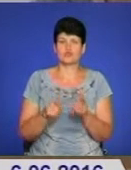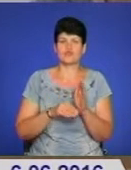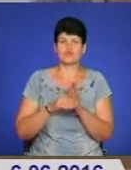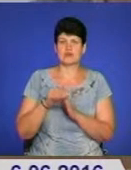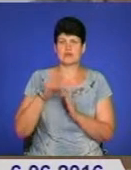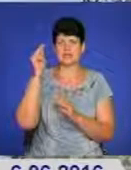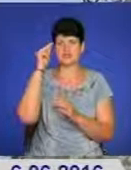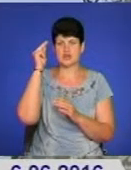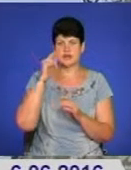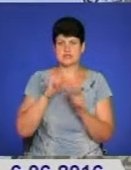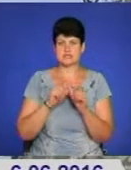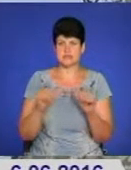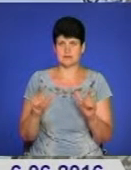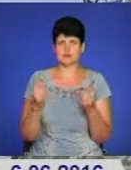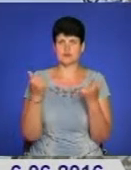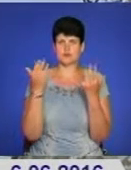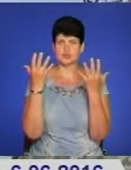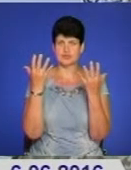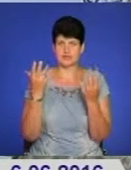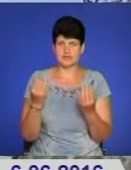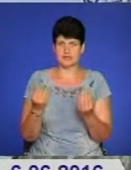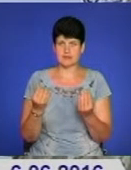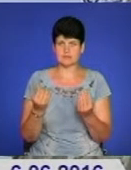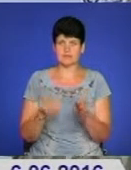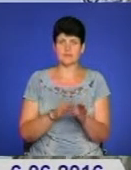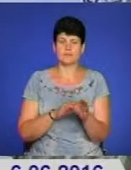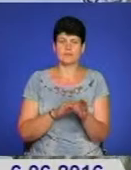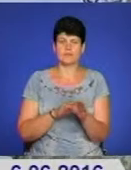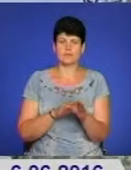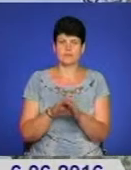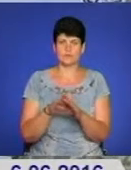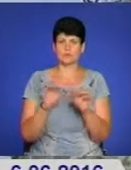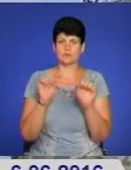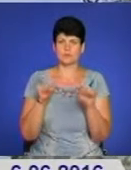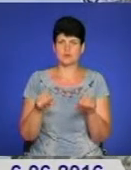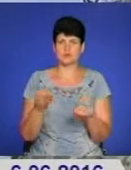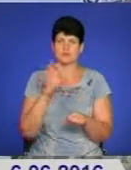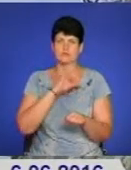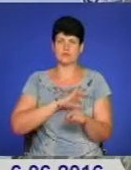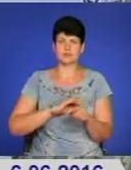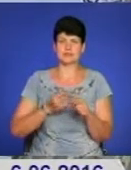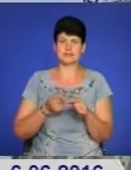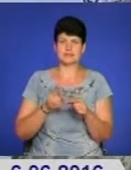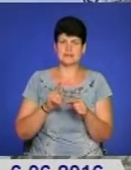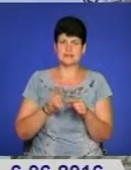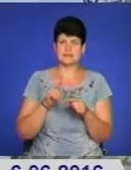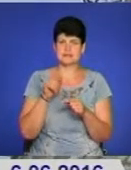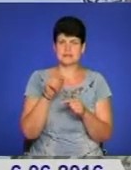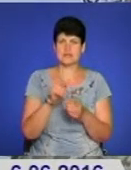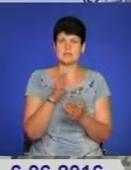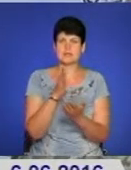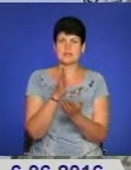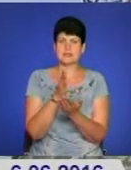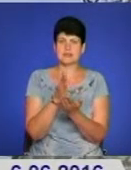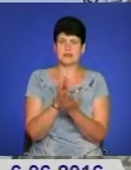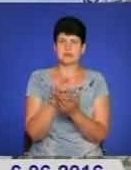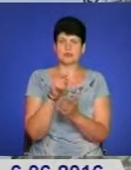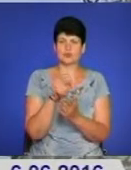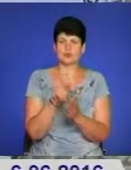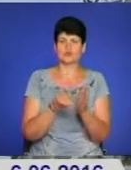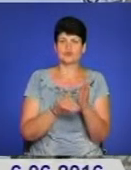закладів. На сьогоднішній день абсолютно можливість скористатися цим заходом є, тому що